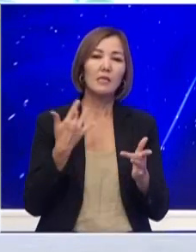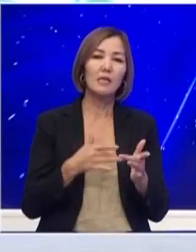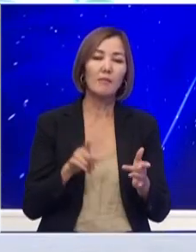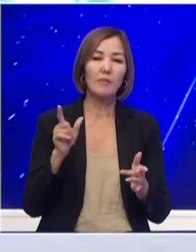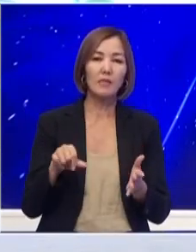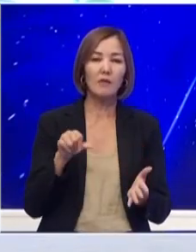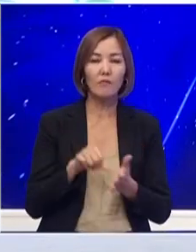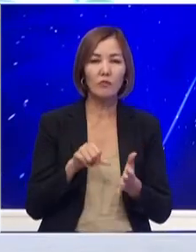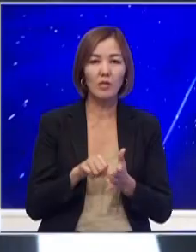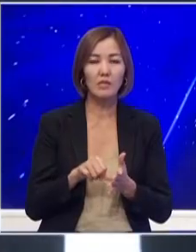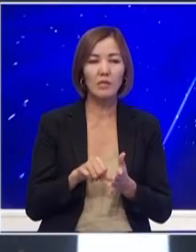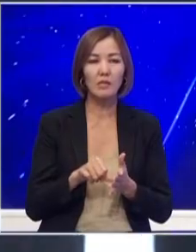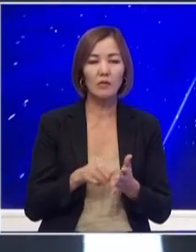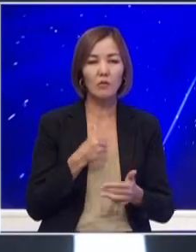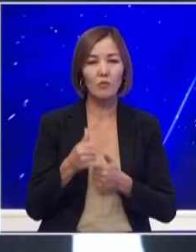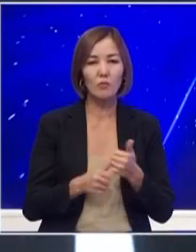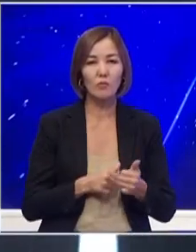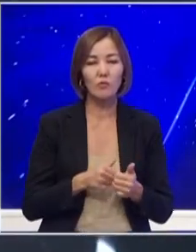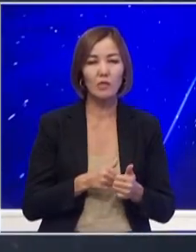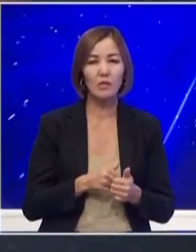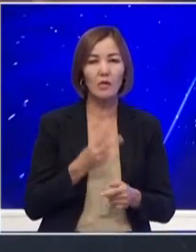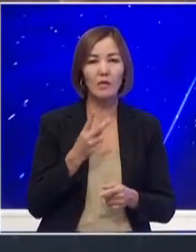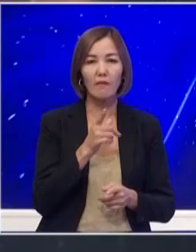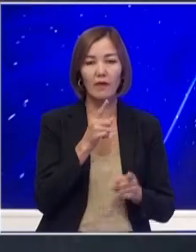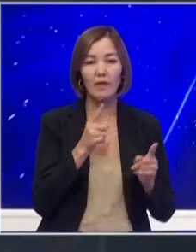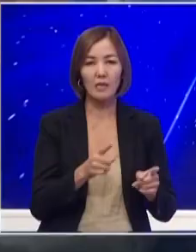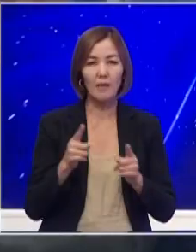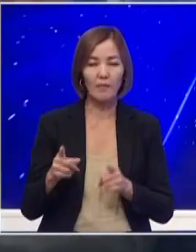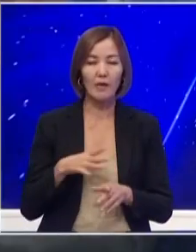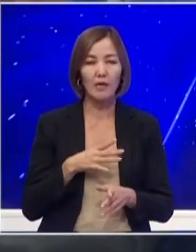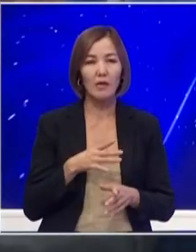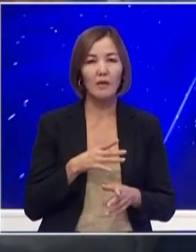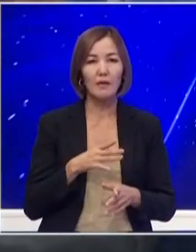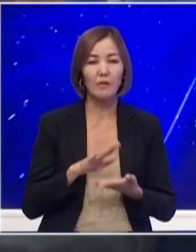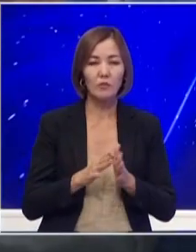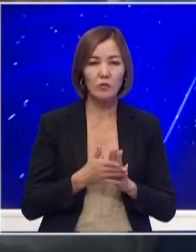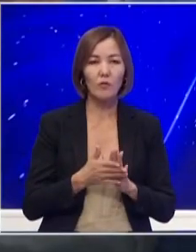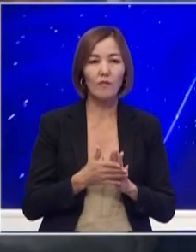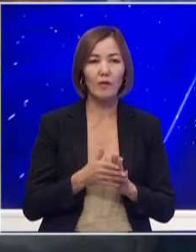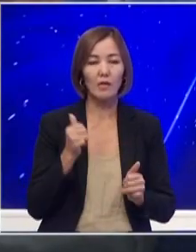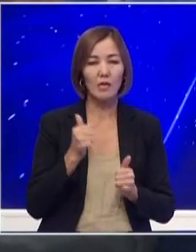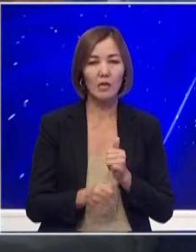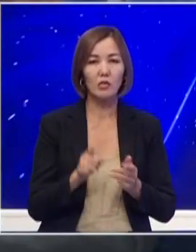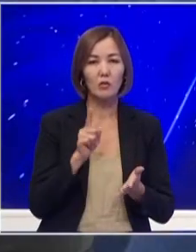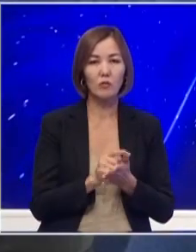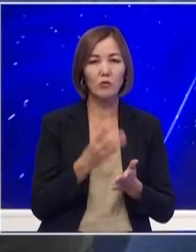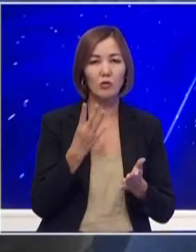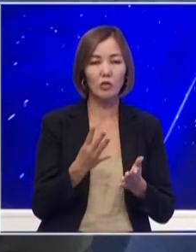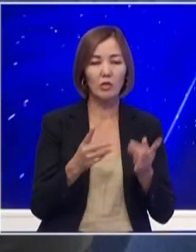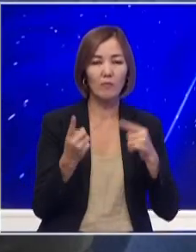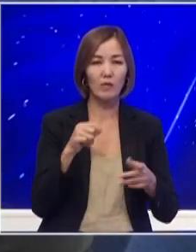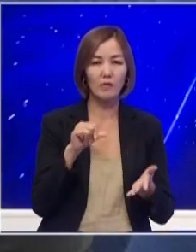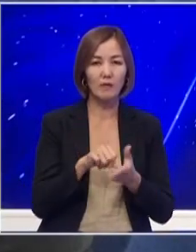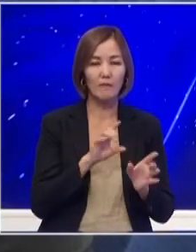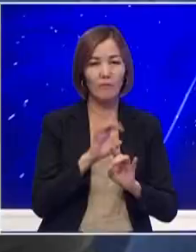принявшие участие в этом конкурсе, будут состязаться в 2 этапа. По условиям мероприятия каждый из них должен исполнить 4 произведения.